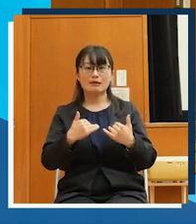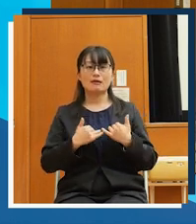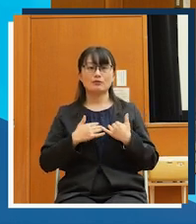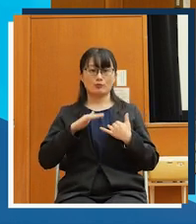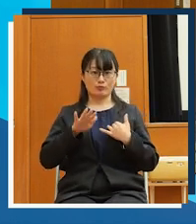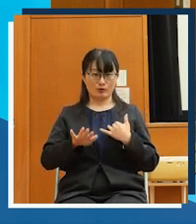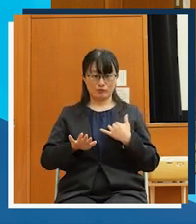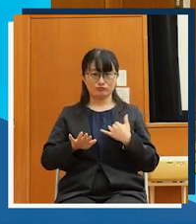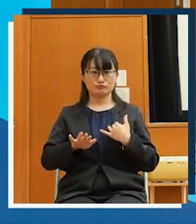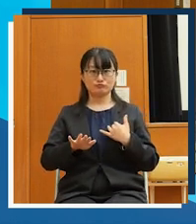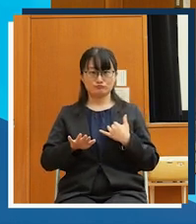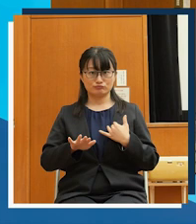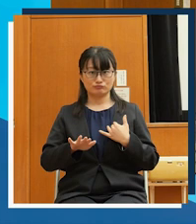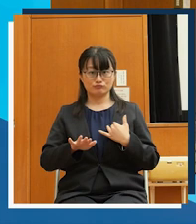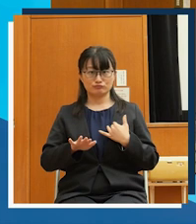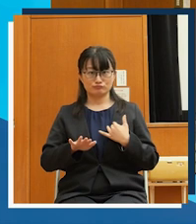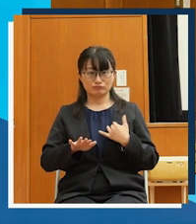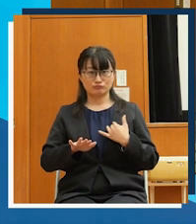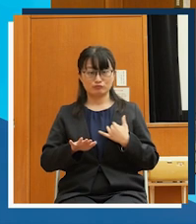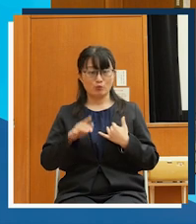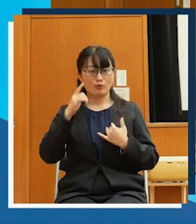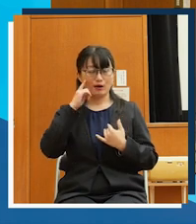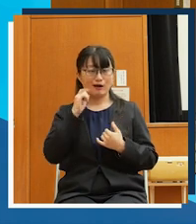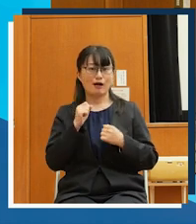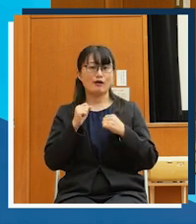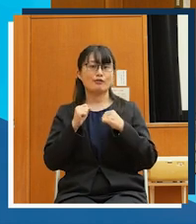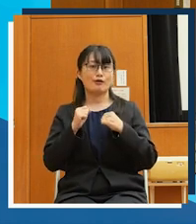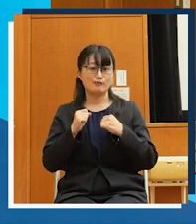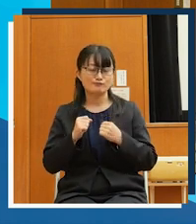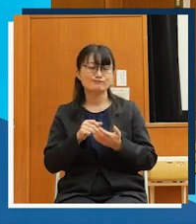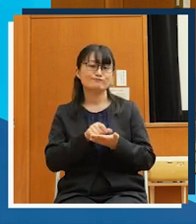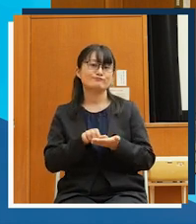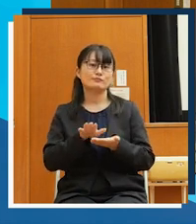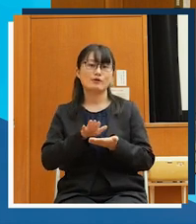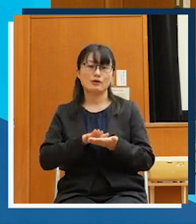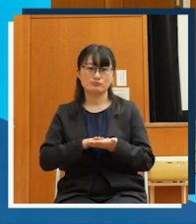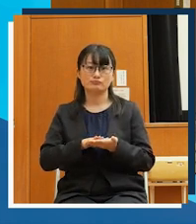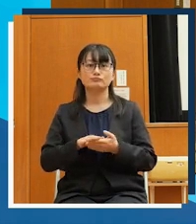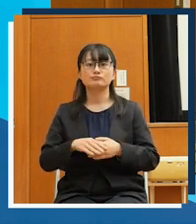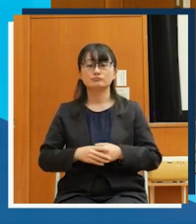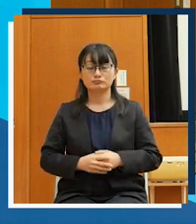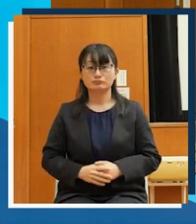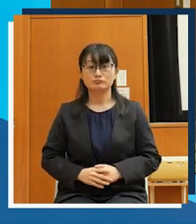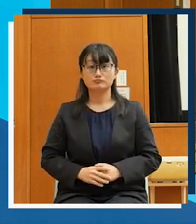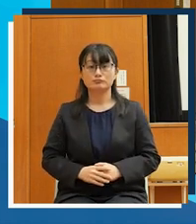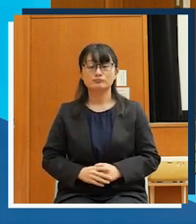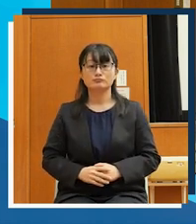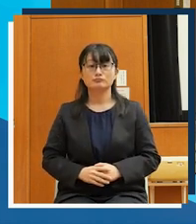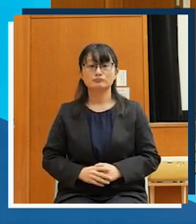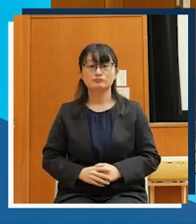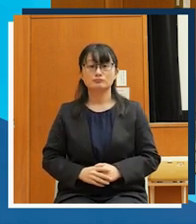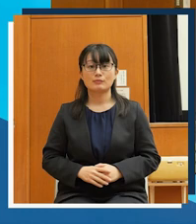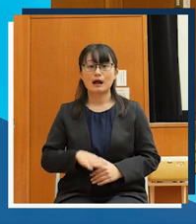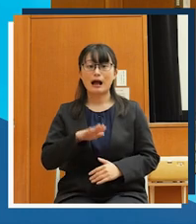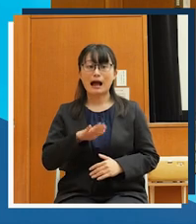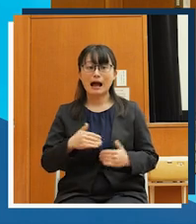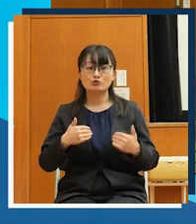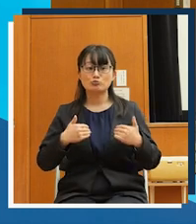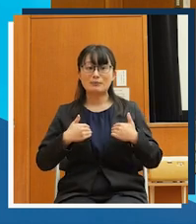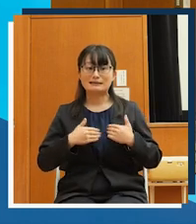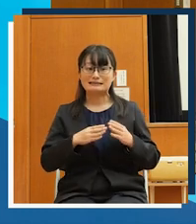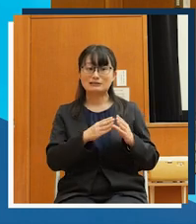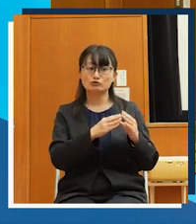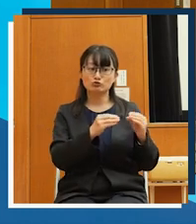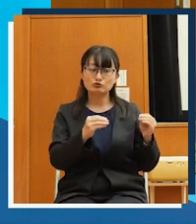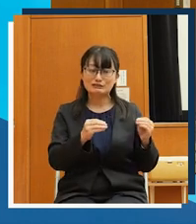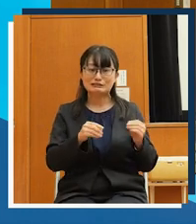ないかという風に考えているというその学生さんなんですけれどもま本来のまあるべき国と地方自治